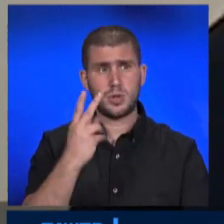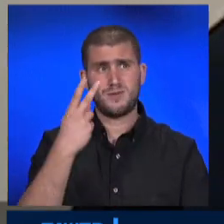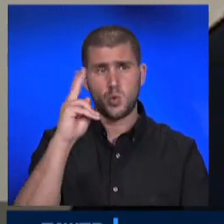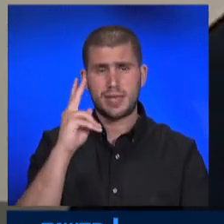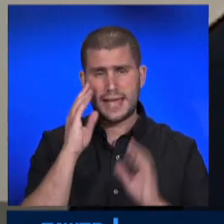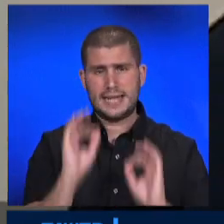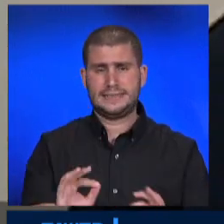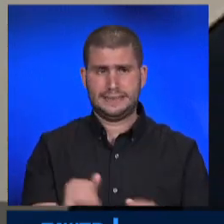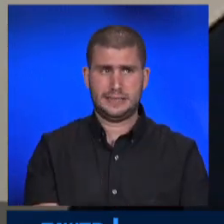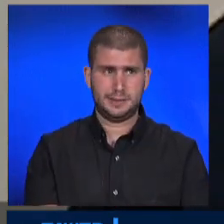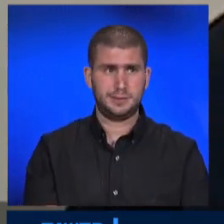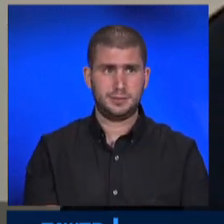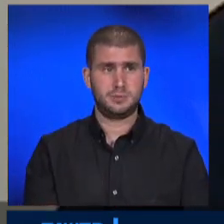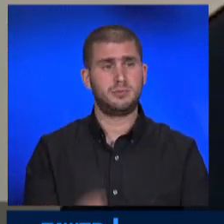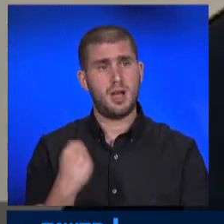יותר רציני,